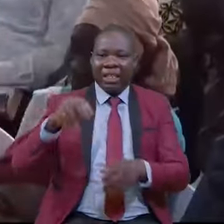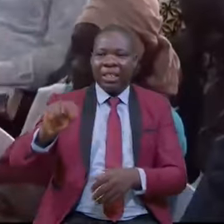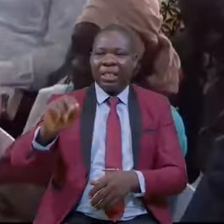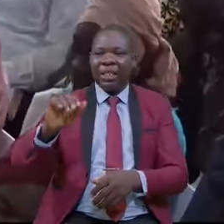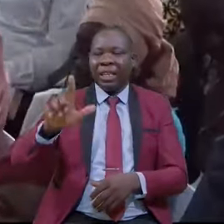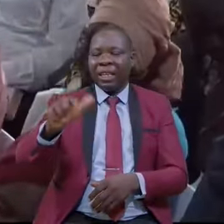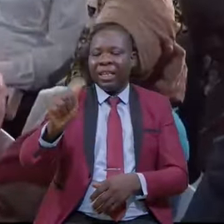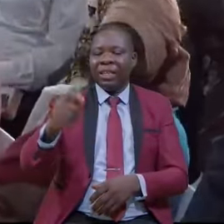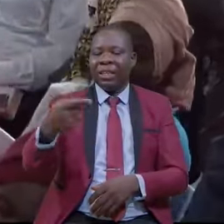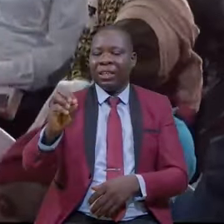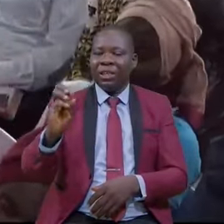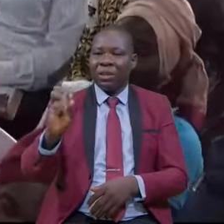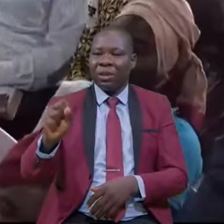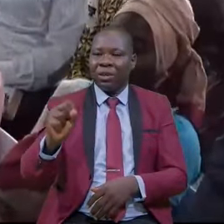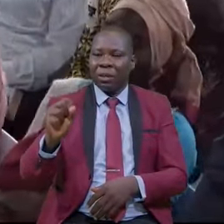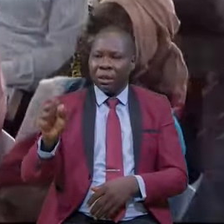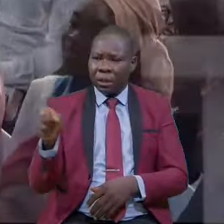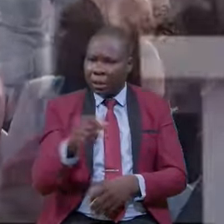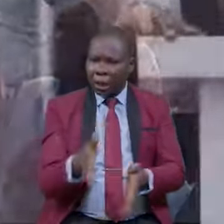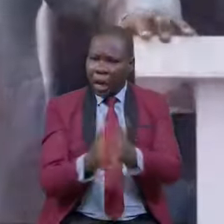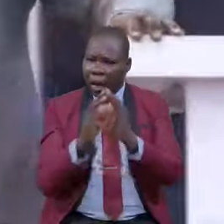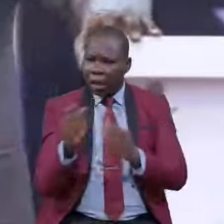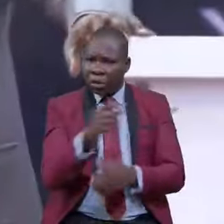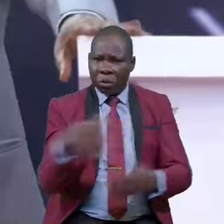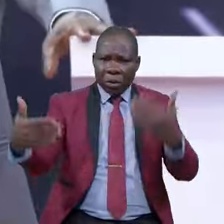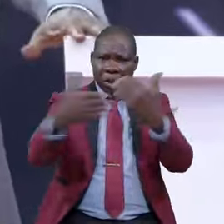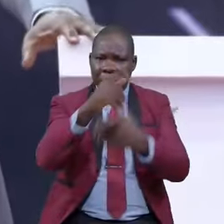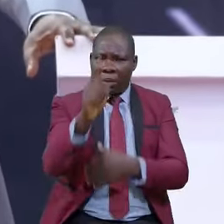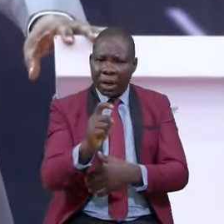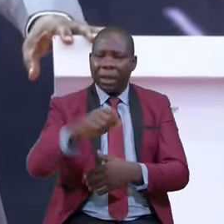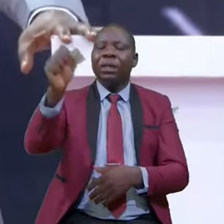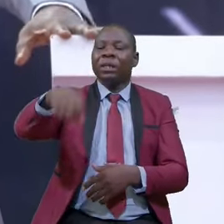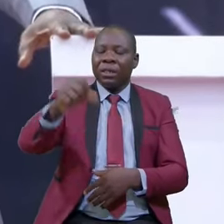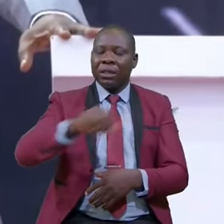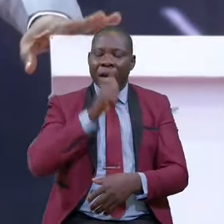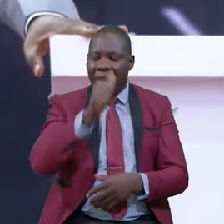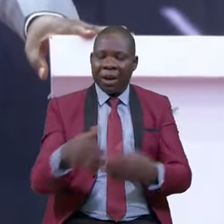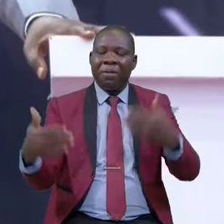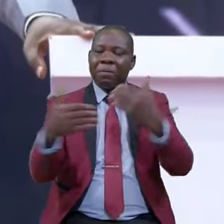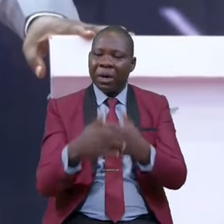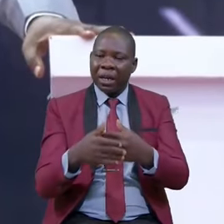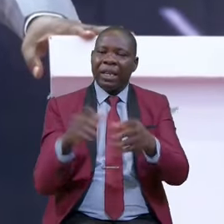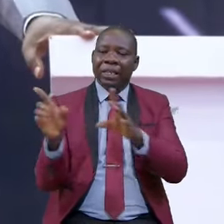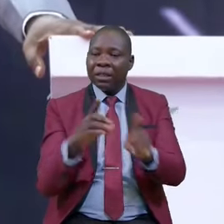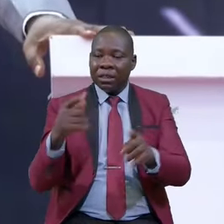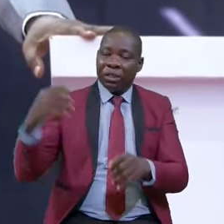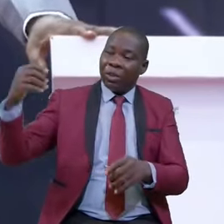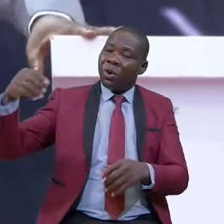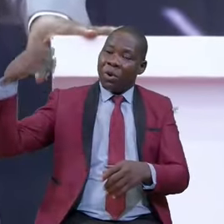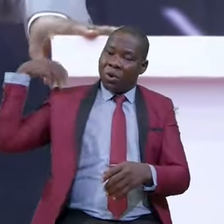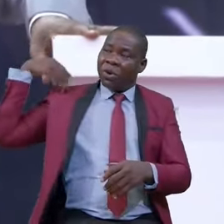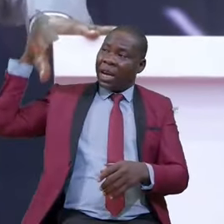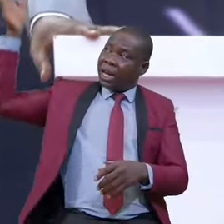I said yes. J'ai dit oui, je suis de retour. He said, did the provost there tell you? Est-ce que là-bas on t'a dit qu'on a